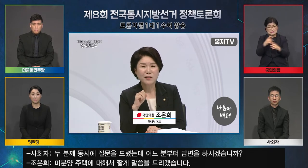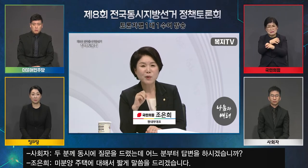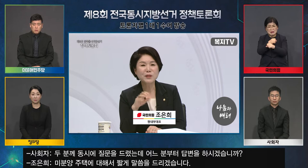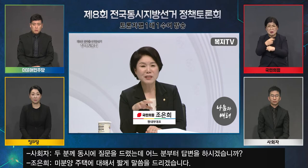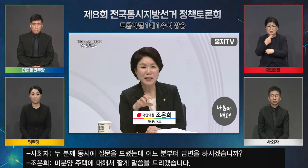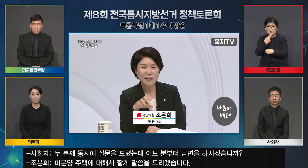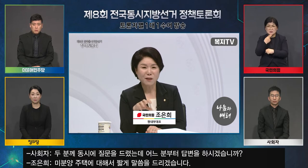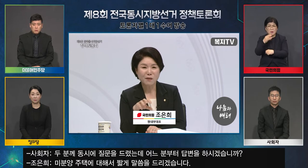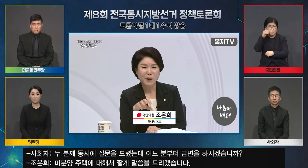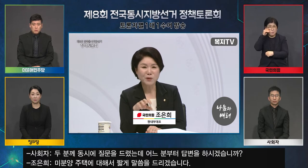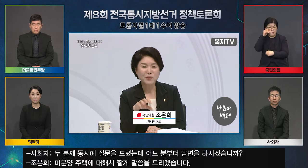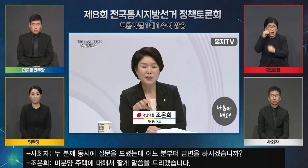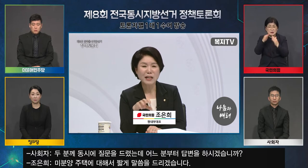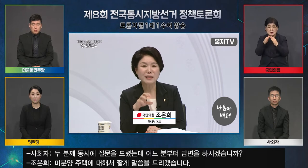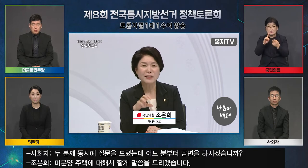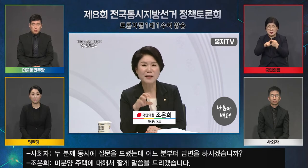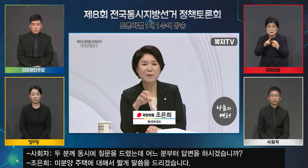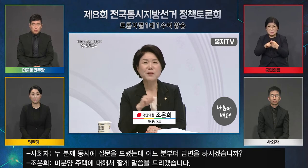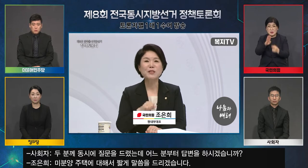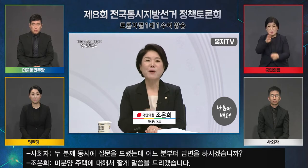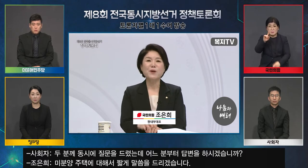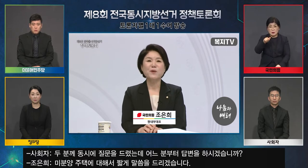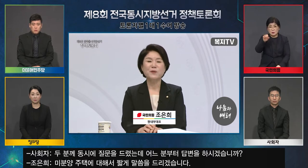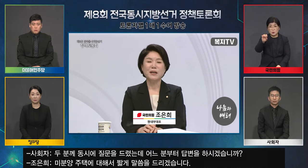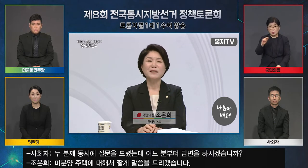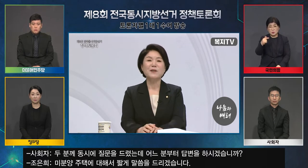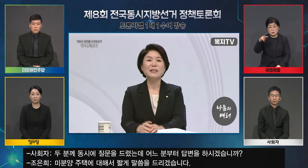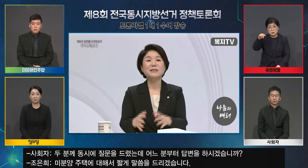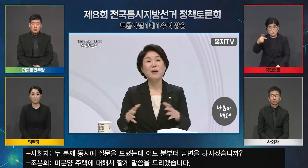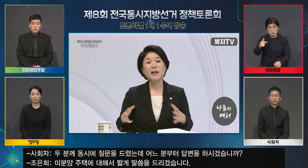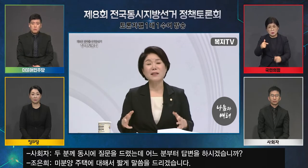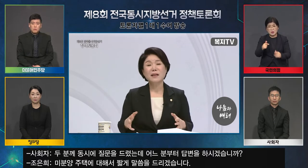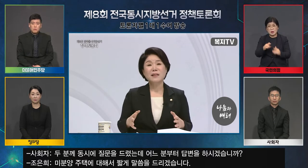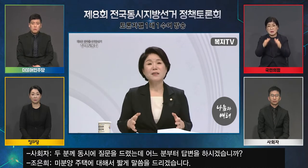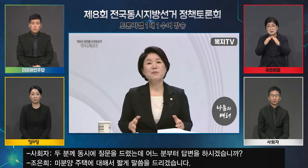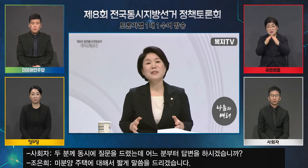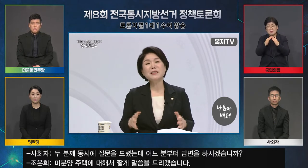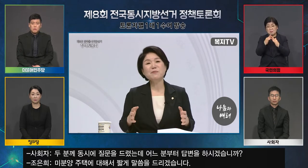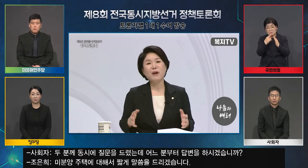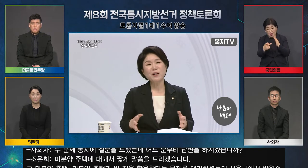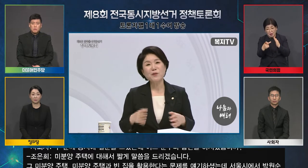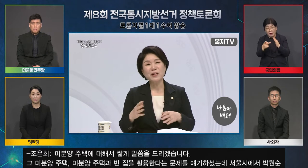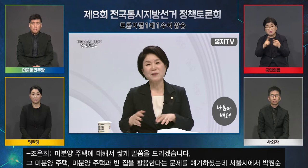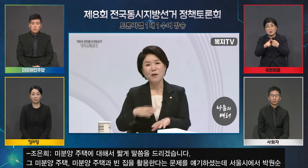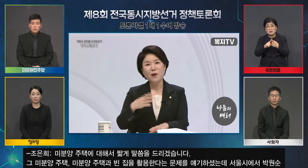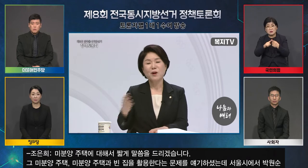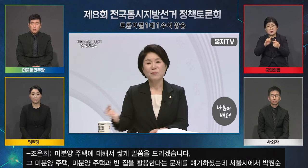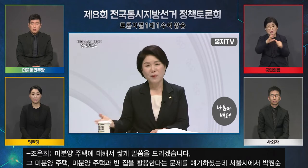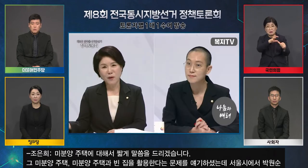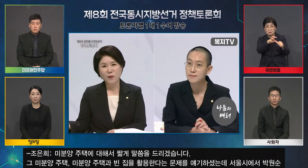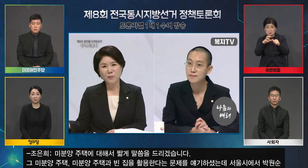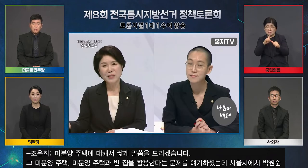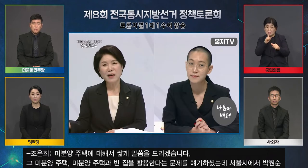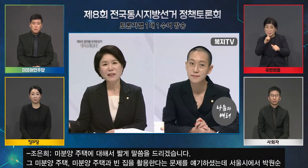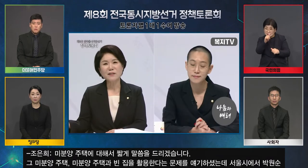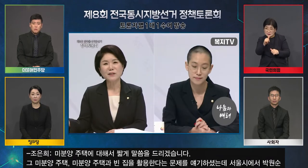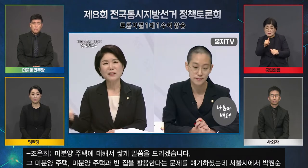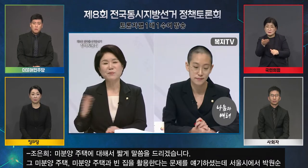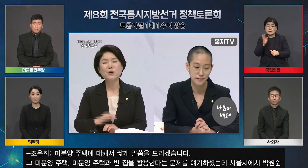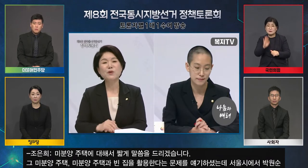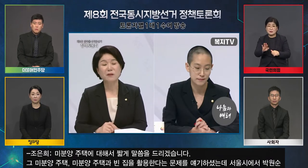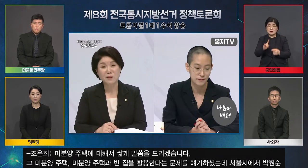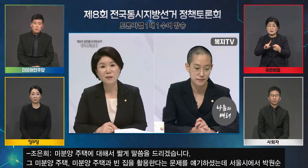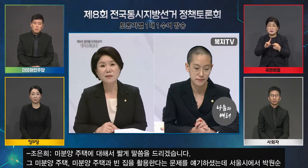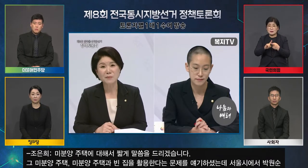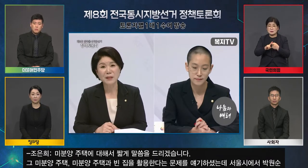서울시에서 박원순 시장 시절에 빈집 활용하는 걸 했지만 그 빈집을 활용해서 분양하는